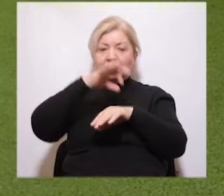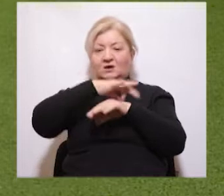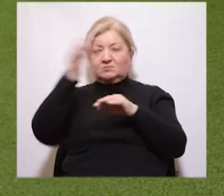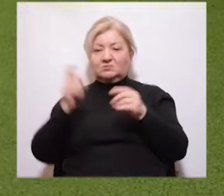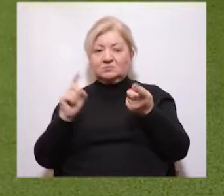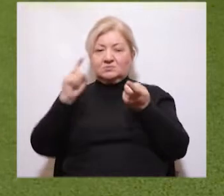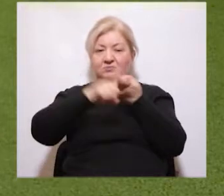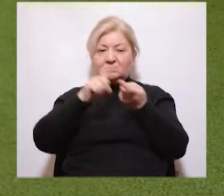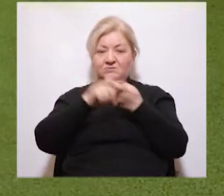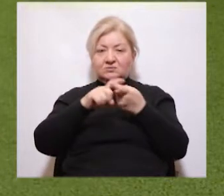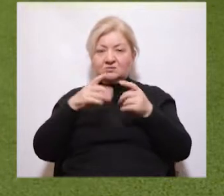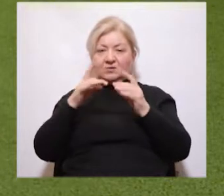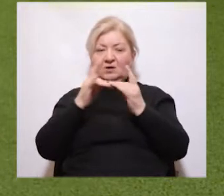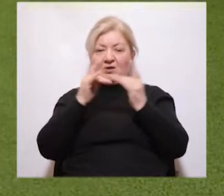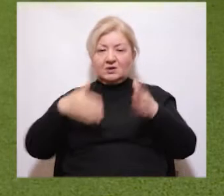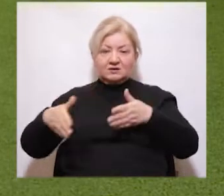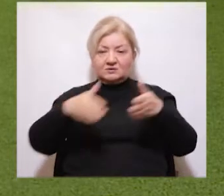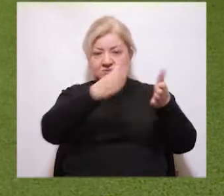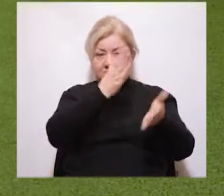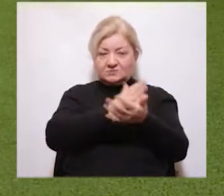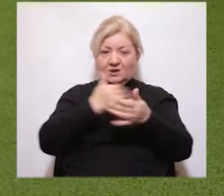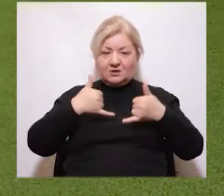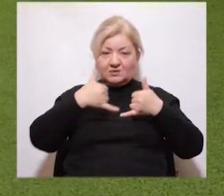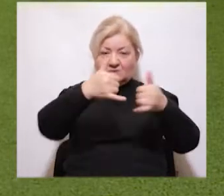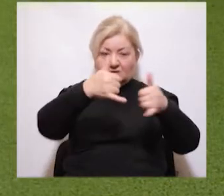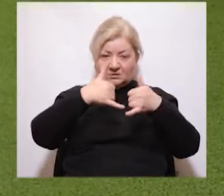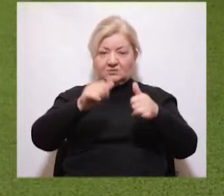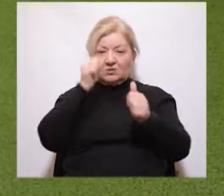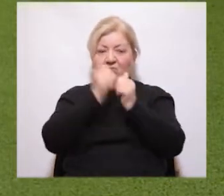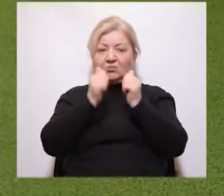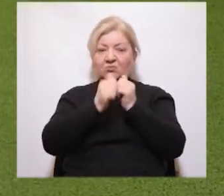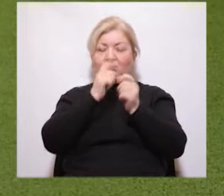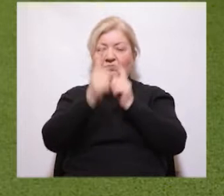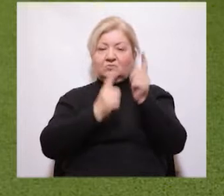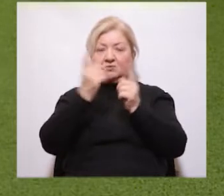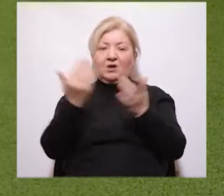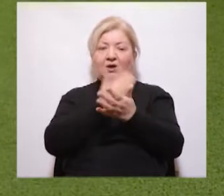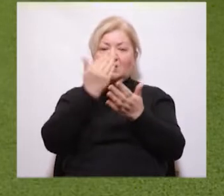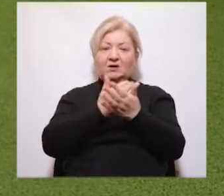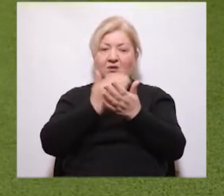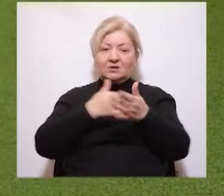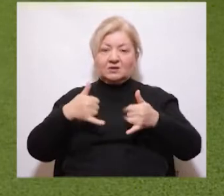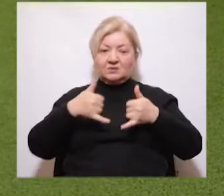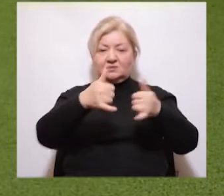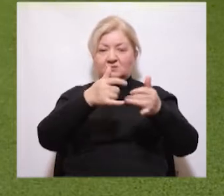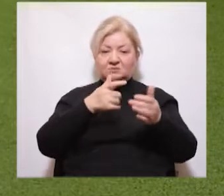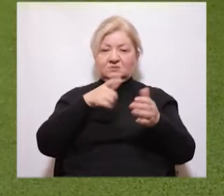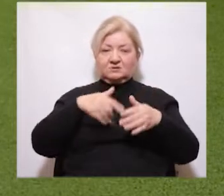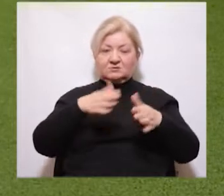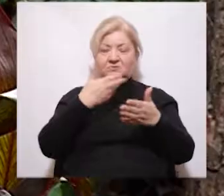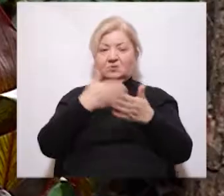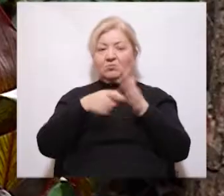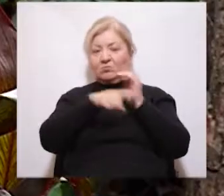დასავლეთი აღმოსავლეთის დამაკავშირებელი ავტობანის მშენებლობა და ყოველწლიურად მუდმივად შედის ექსპლუატაციაში ახალი საავტომობილო